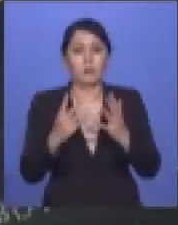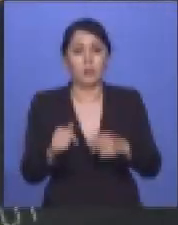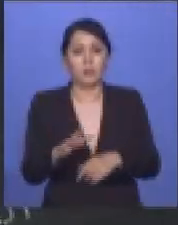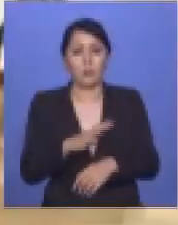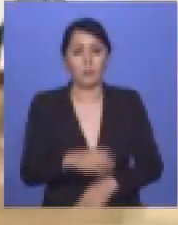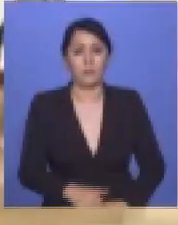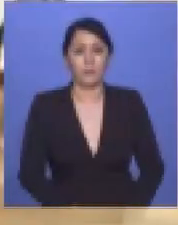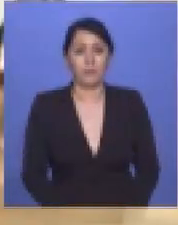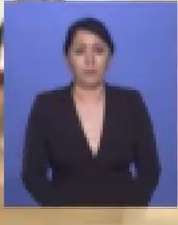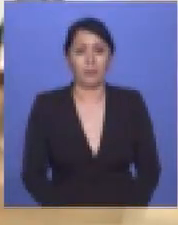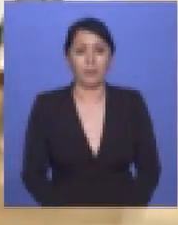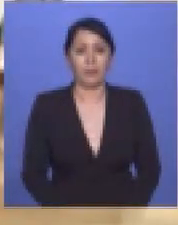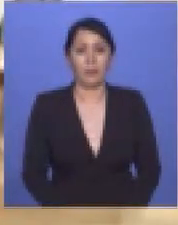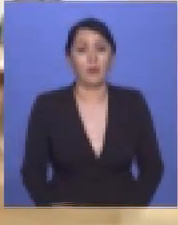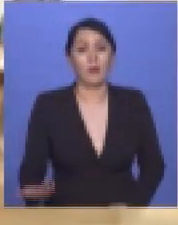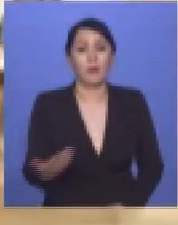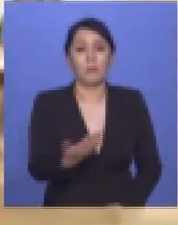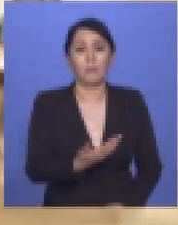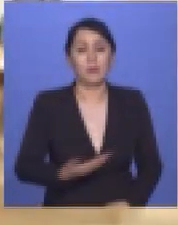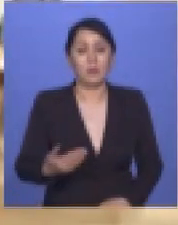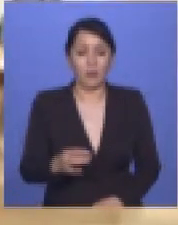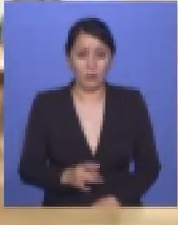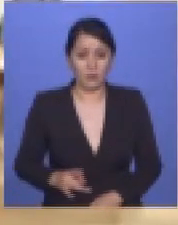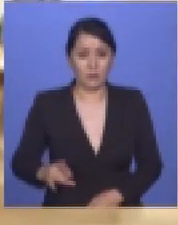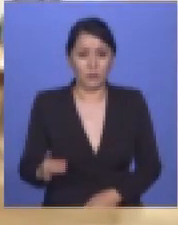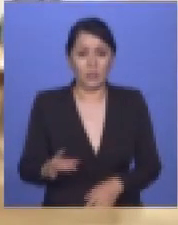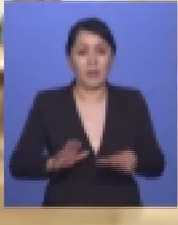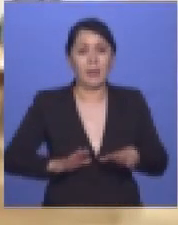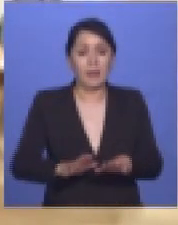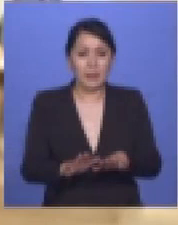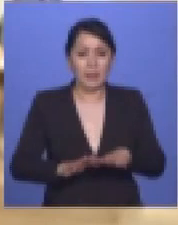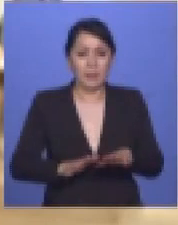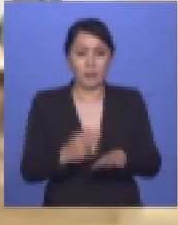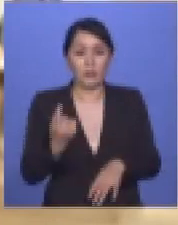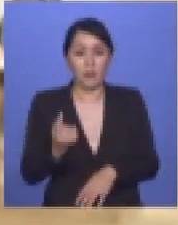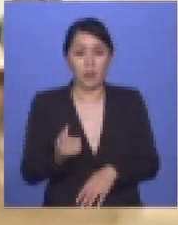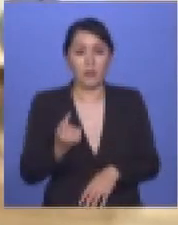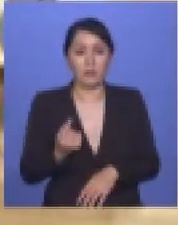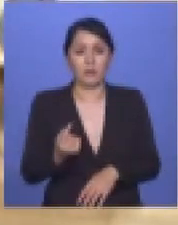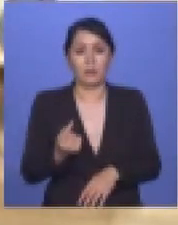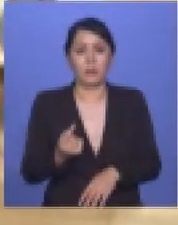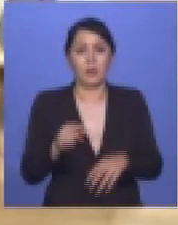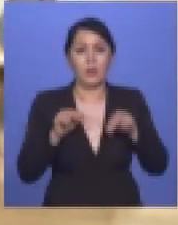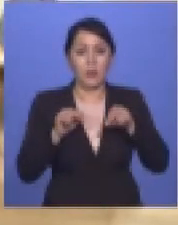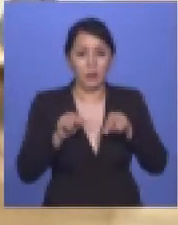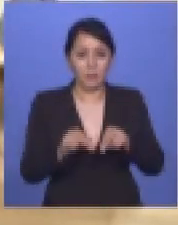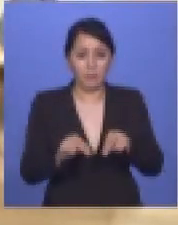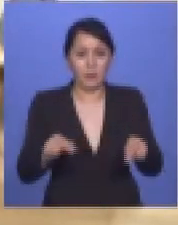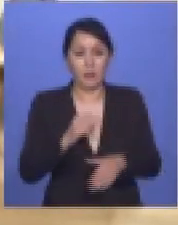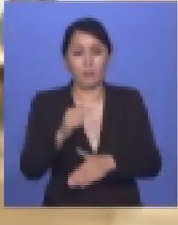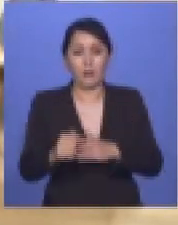қабылдаған. Біздің ауданда тігінші жетіспейді. Қандай аудан? Осы Петропавл қаласын айтып